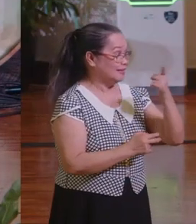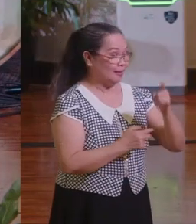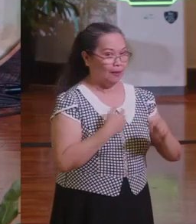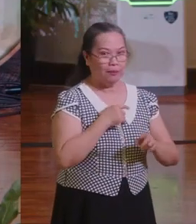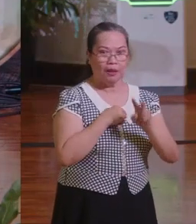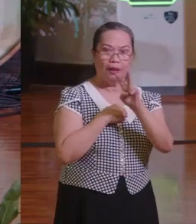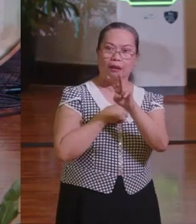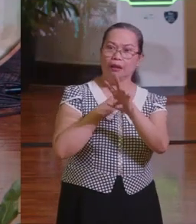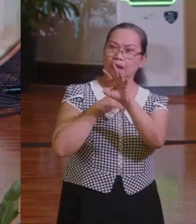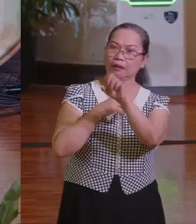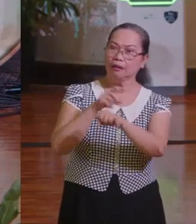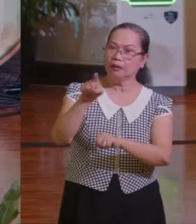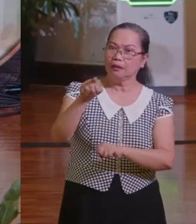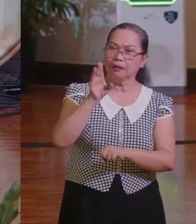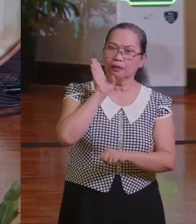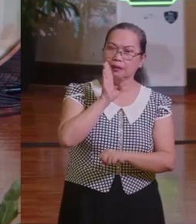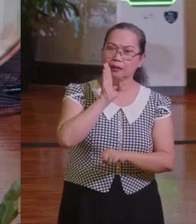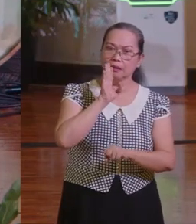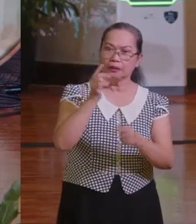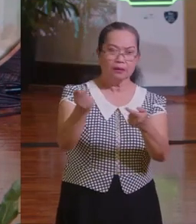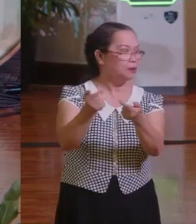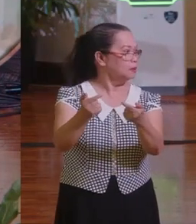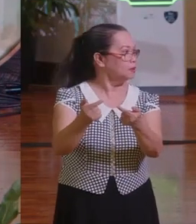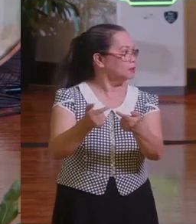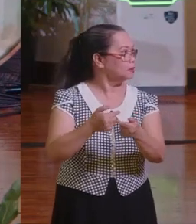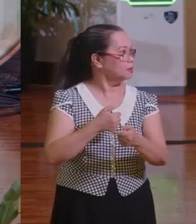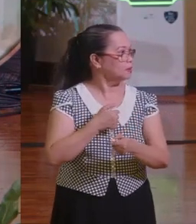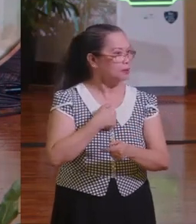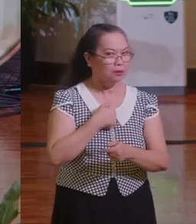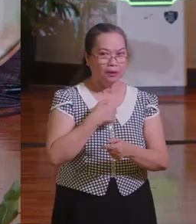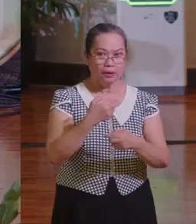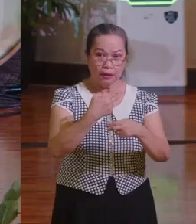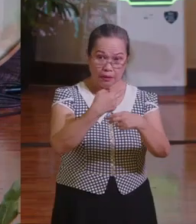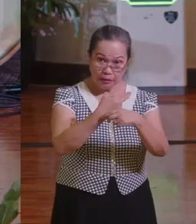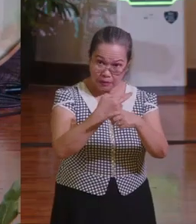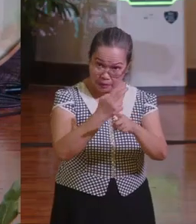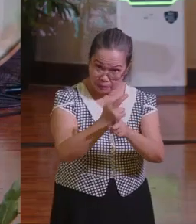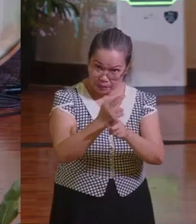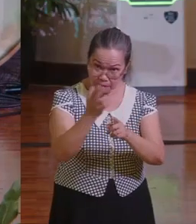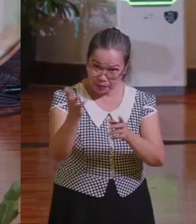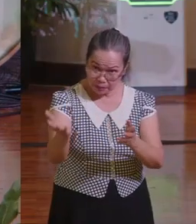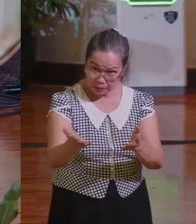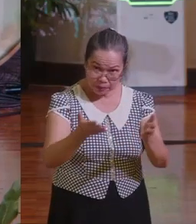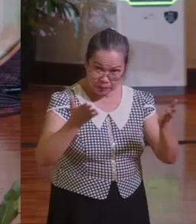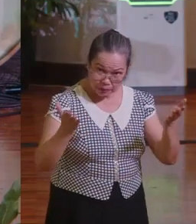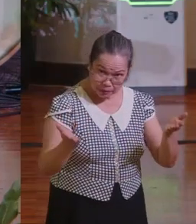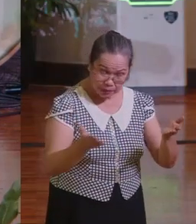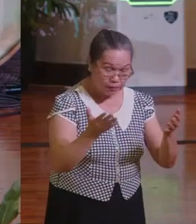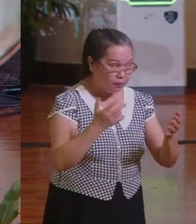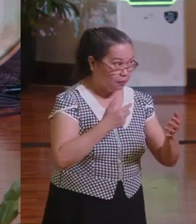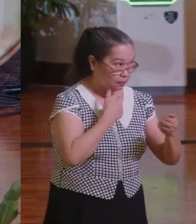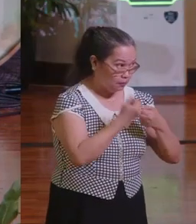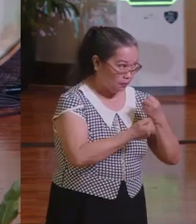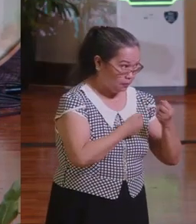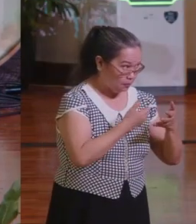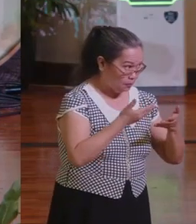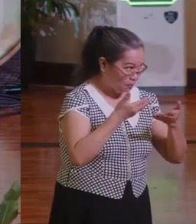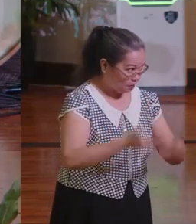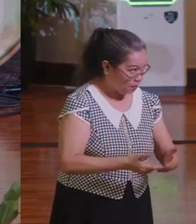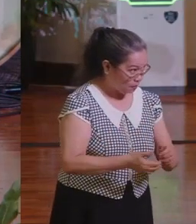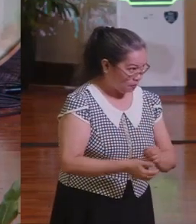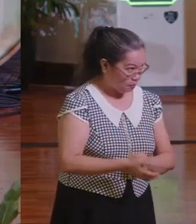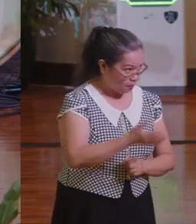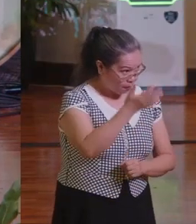sinning at relieving those who are grievously burdened, no? Siguro nagtataka kayo bakit